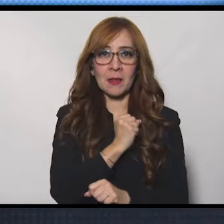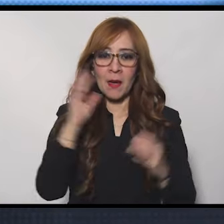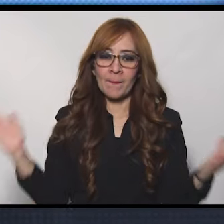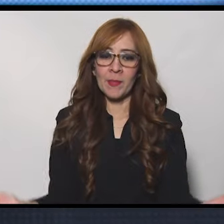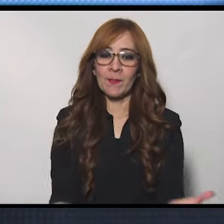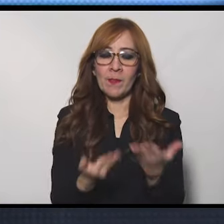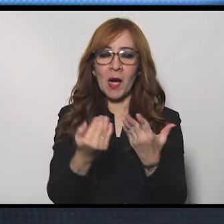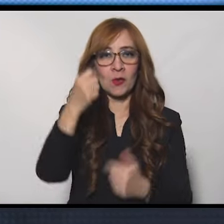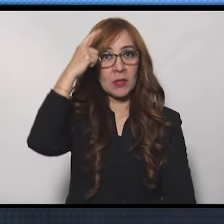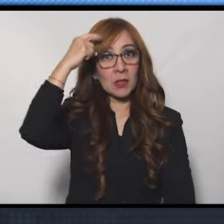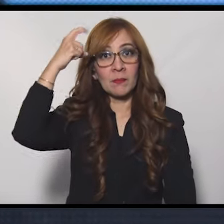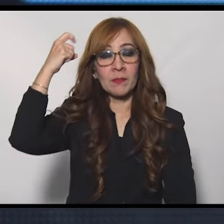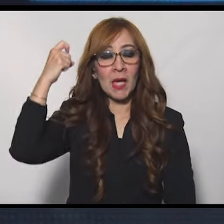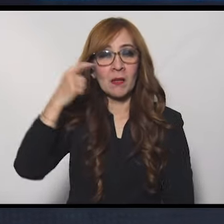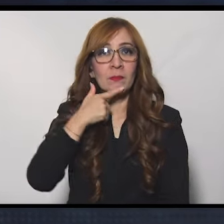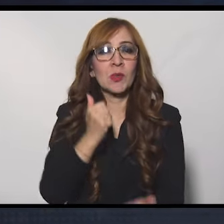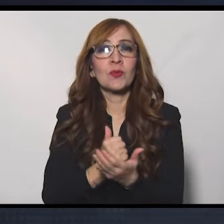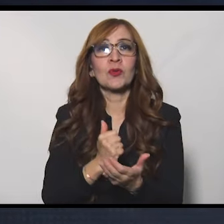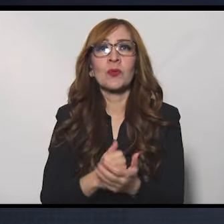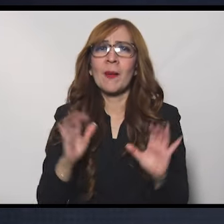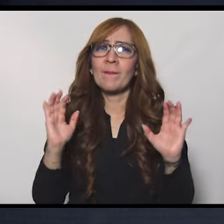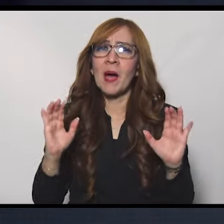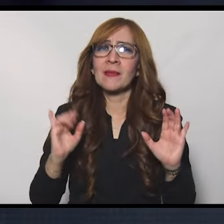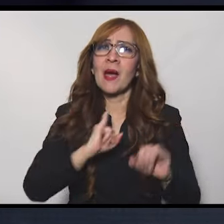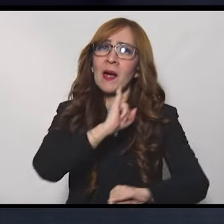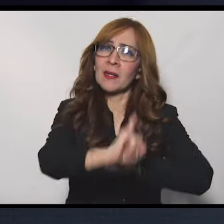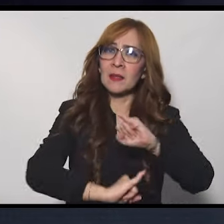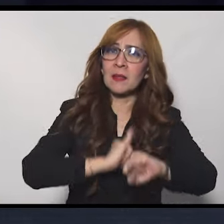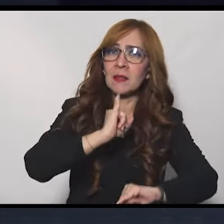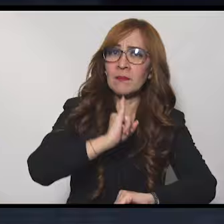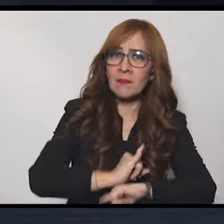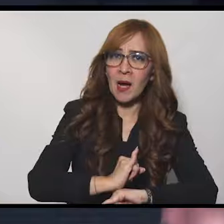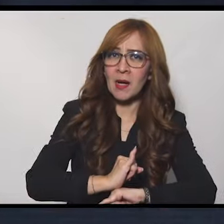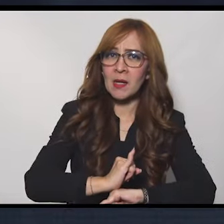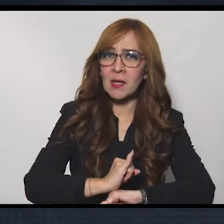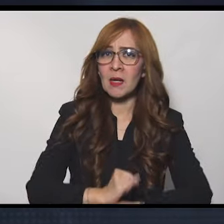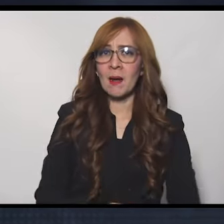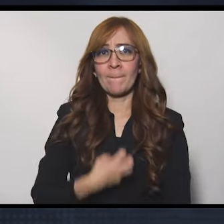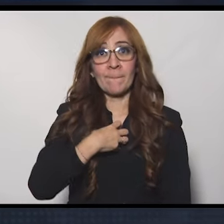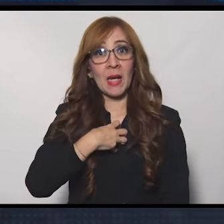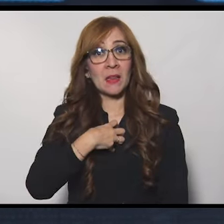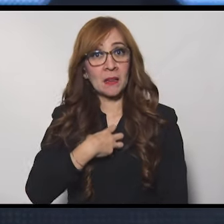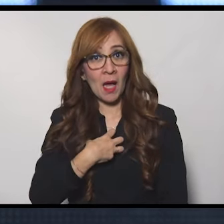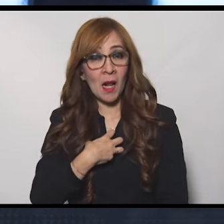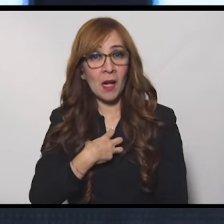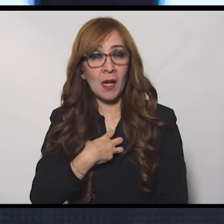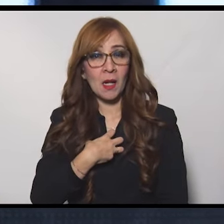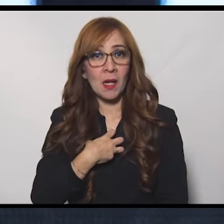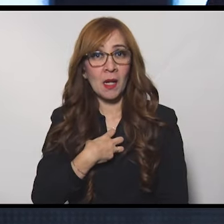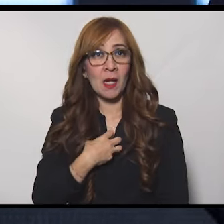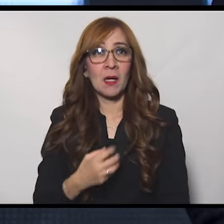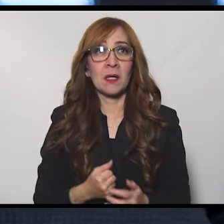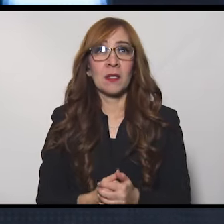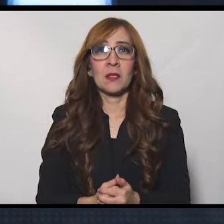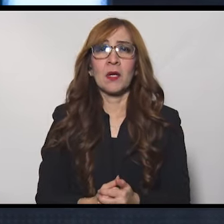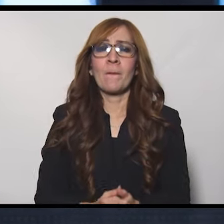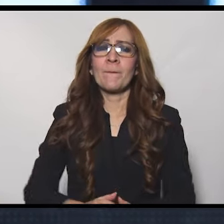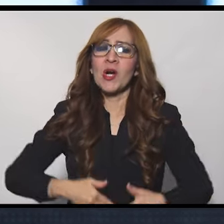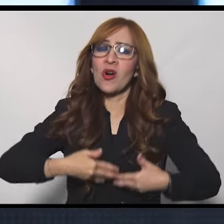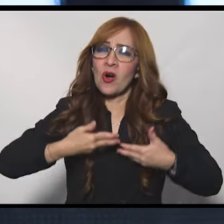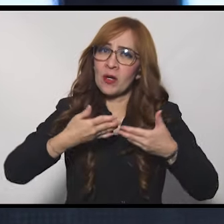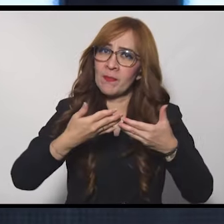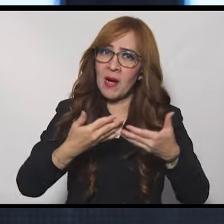Membangun impian itu takes a lot of faith, takes a lot of mental, takes a lot of